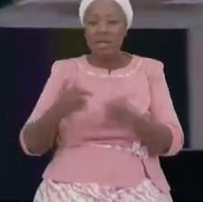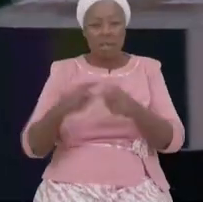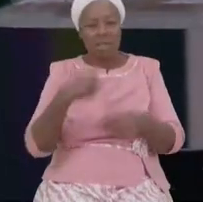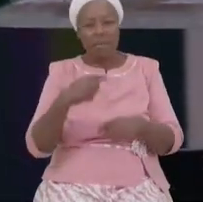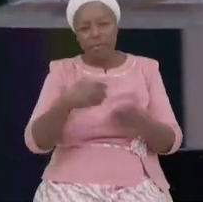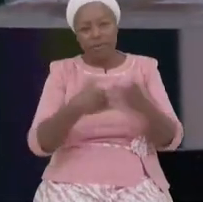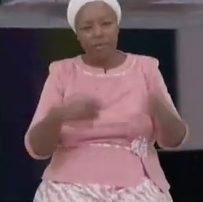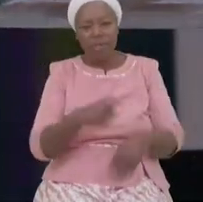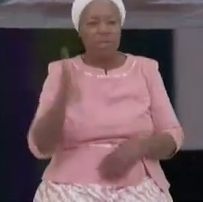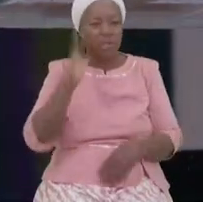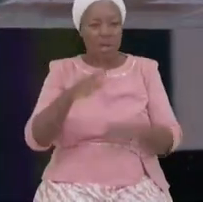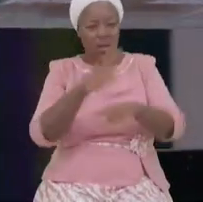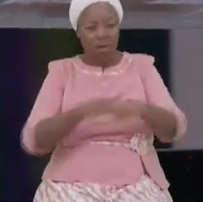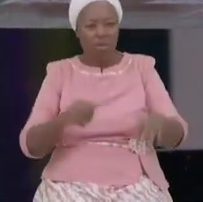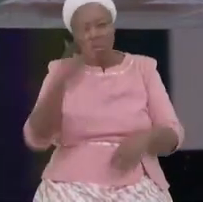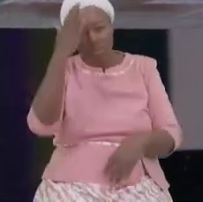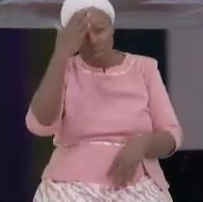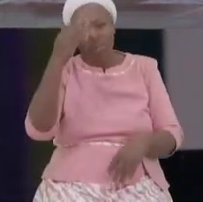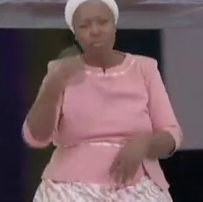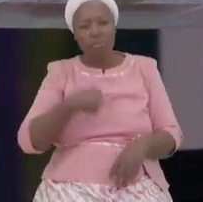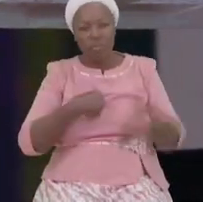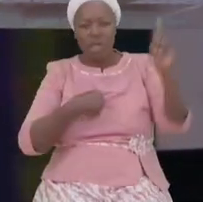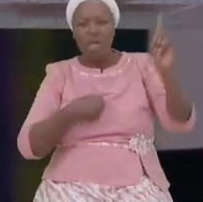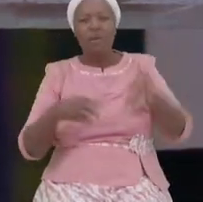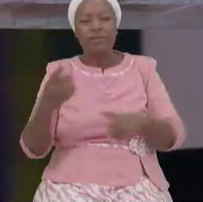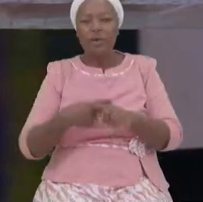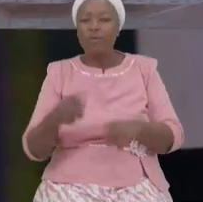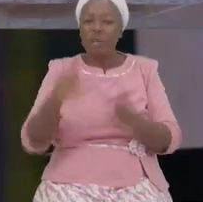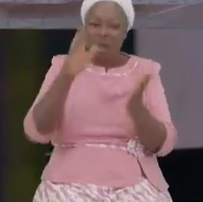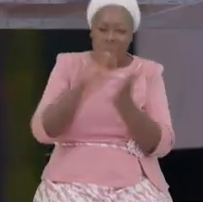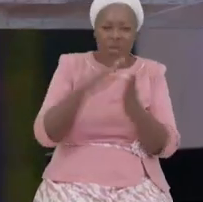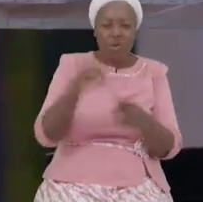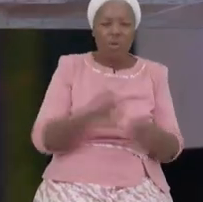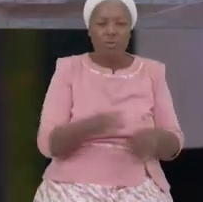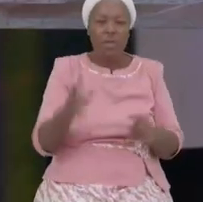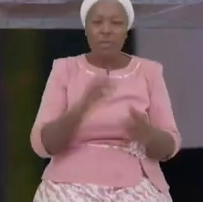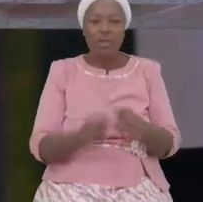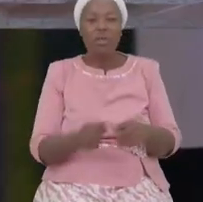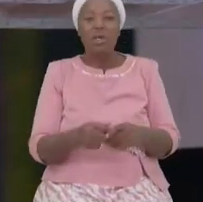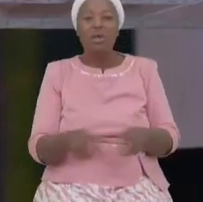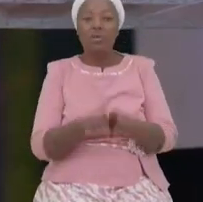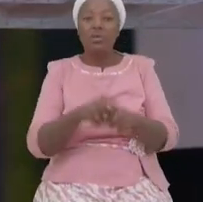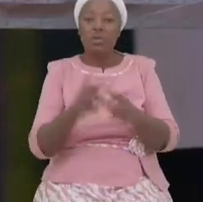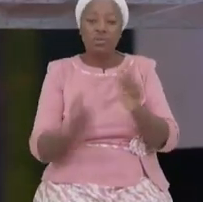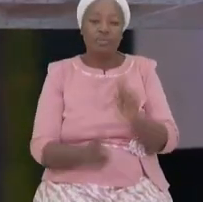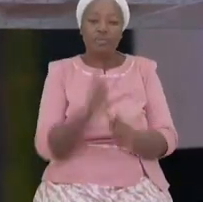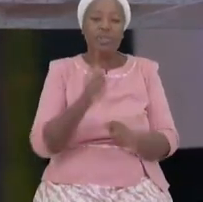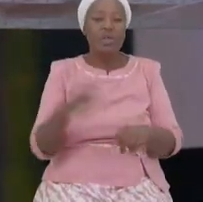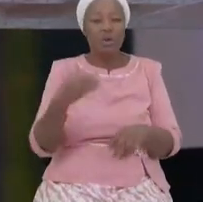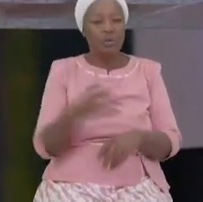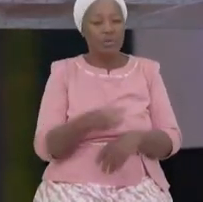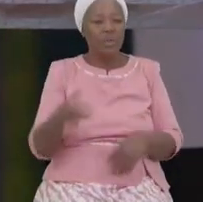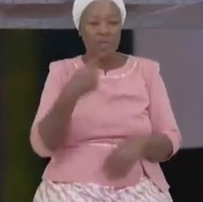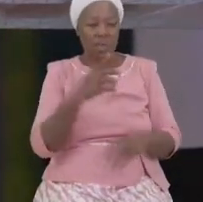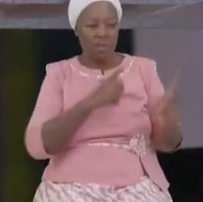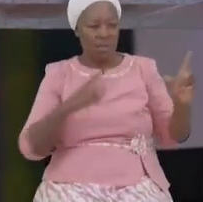Ils me connaîtront tous, depuis le plus petit jusqu'au plus grand, dit l'Éternel. Car